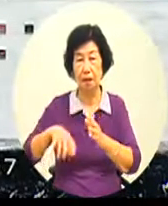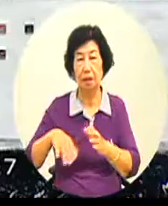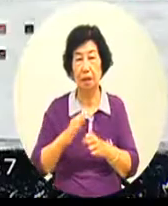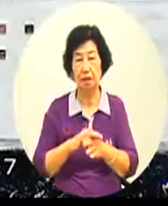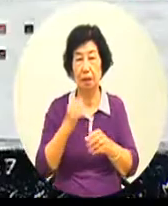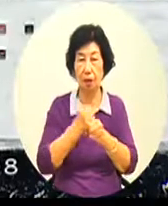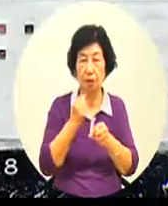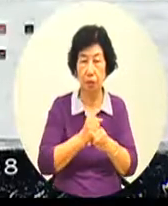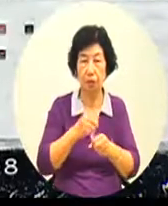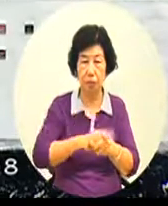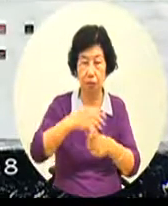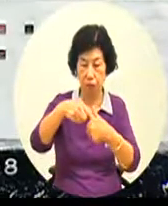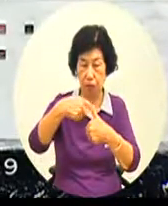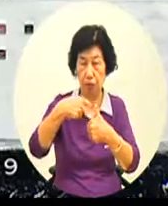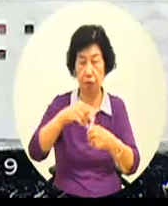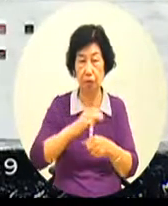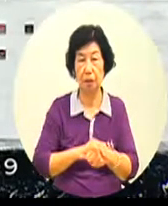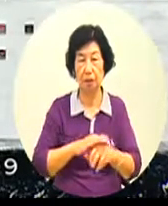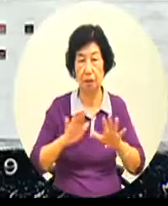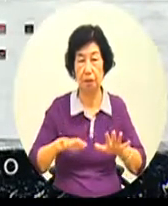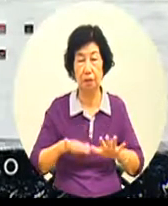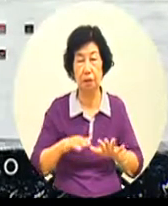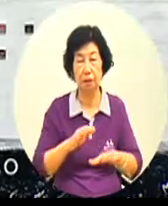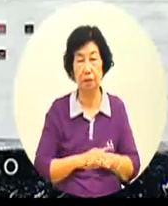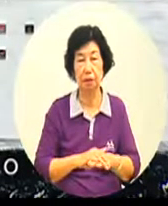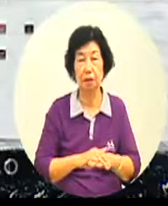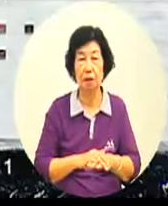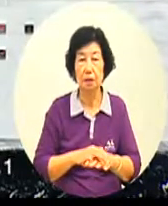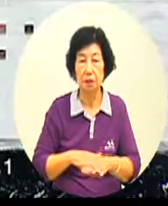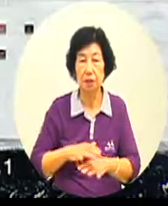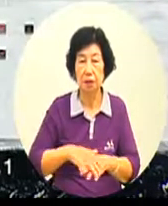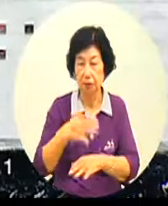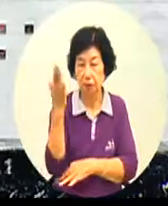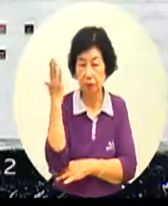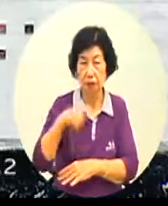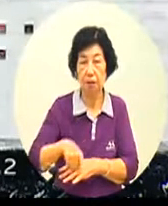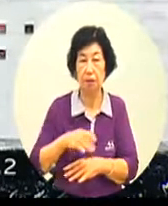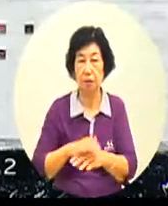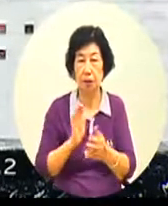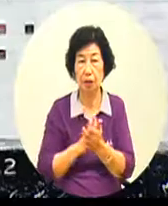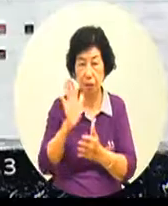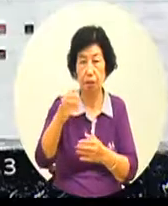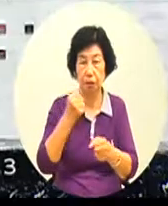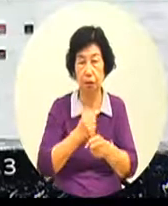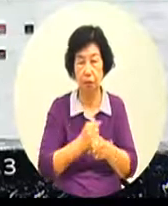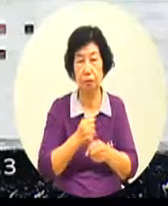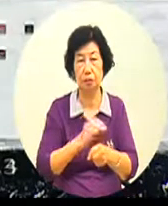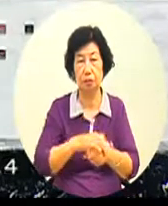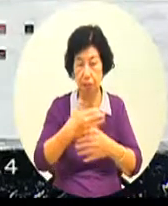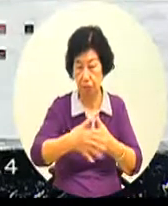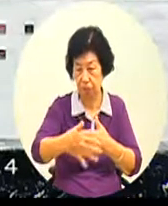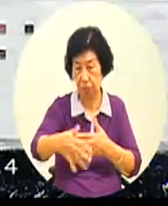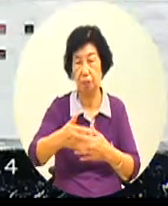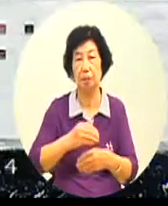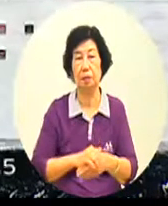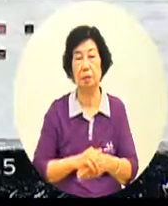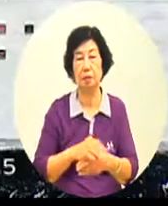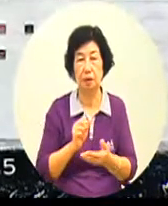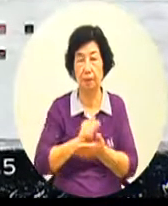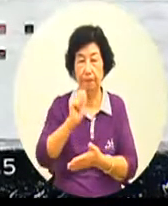持与督导。现仅将本局当前施政要将以及未来工作重点，而要报告如